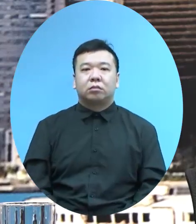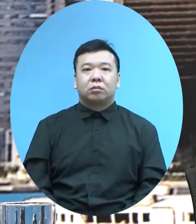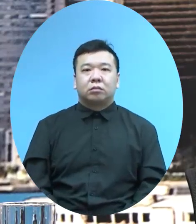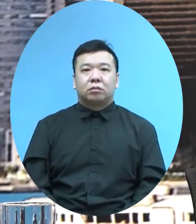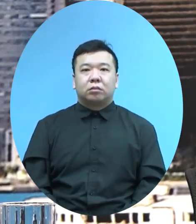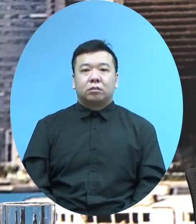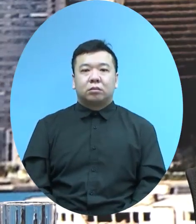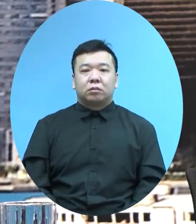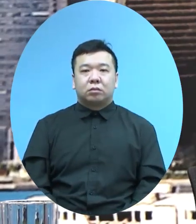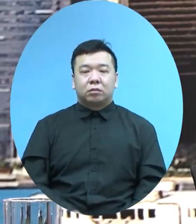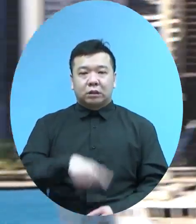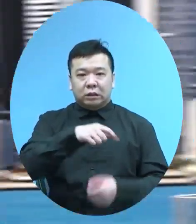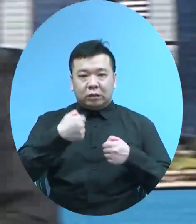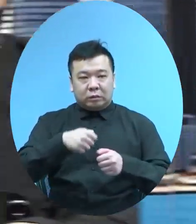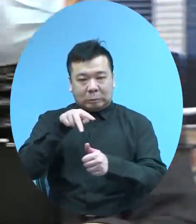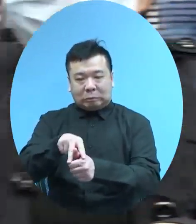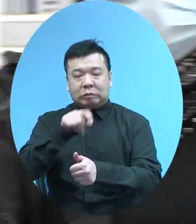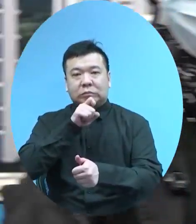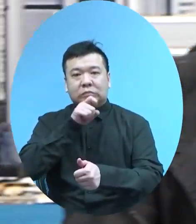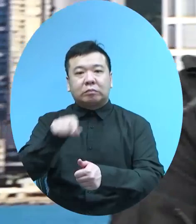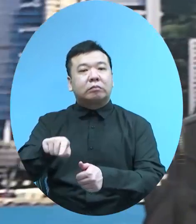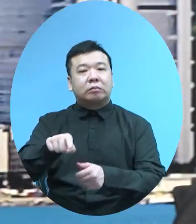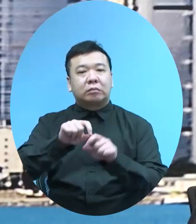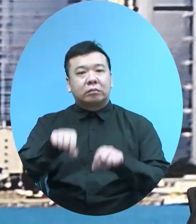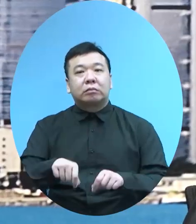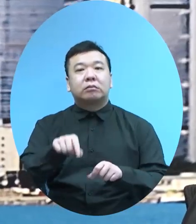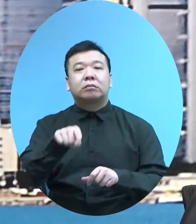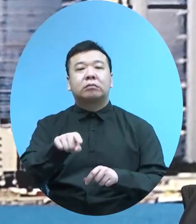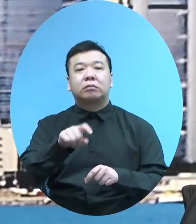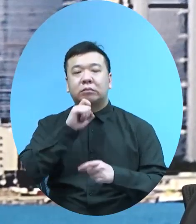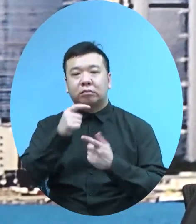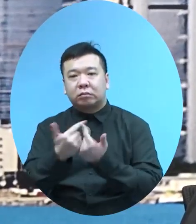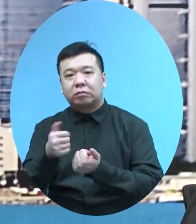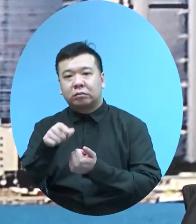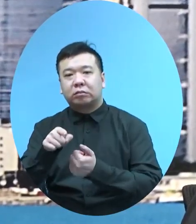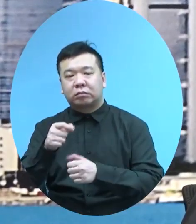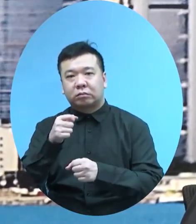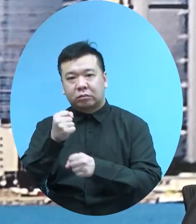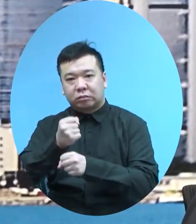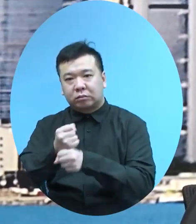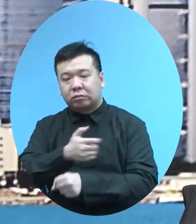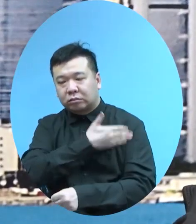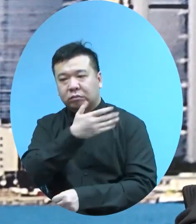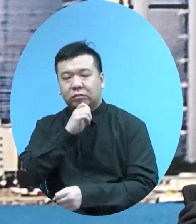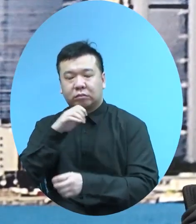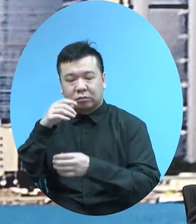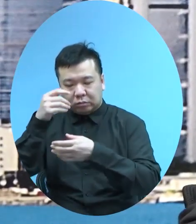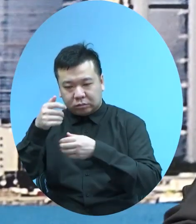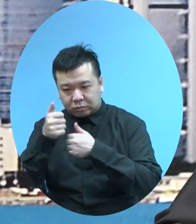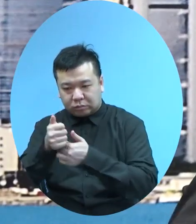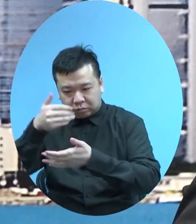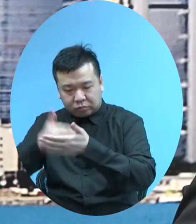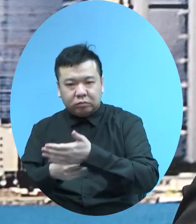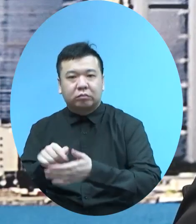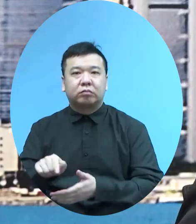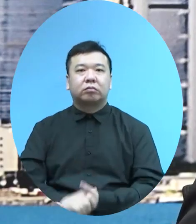我諗你講嘅係強制檢疫方面嘅咧，就嗰啲問題咧，就相關嘅同事咧應該會跟進嘅。 下一位呢邊第三